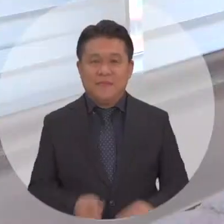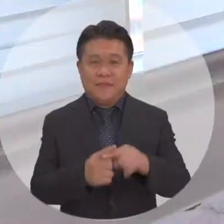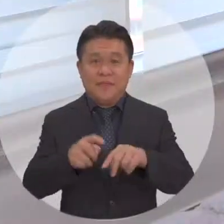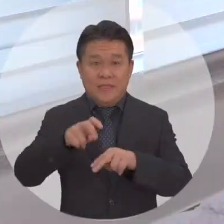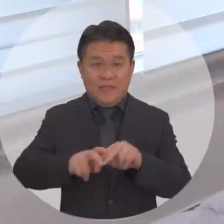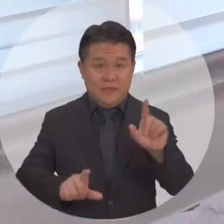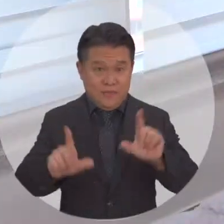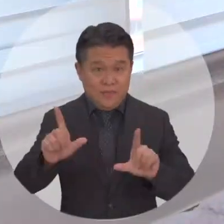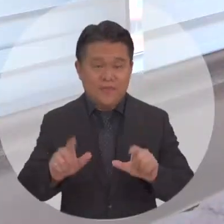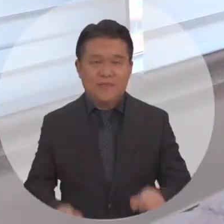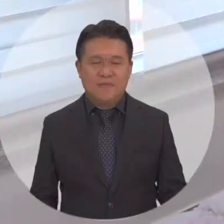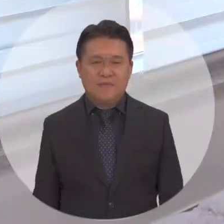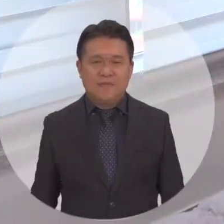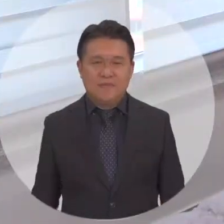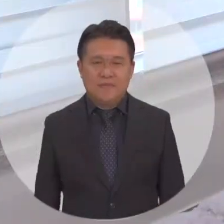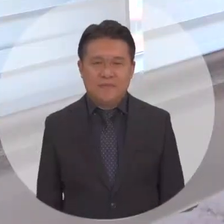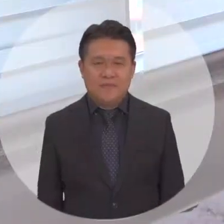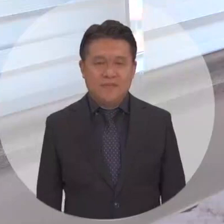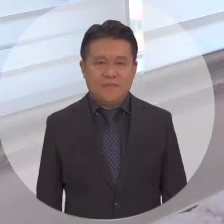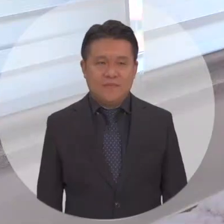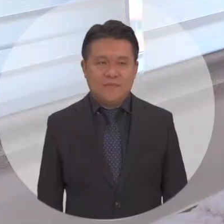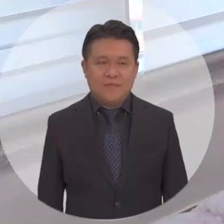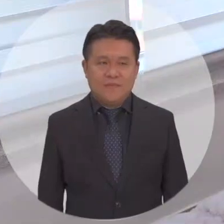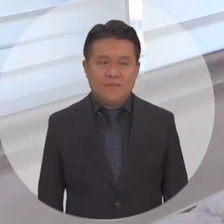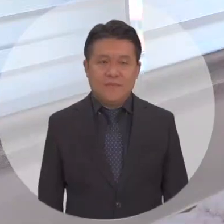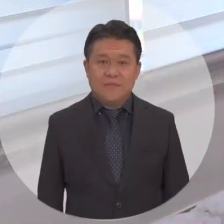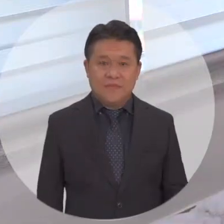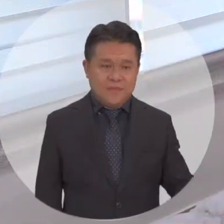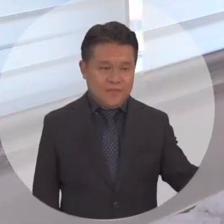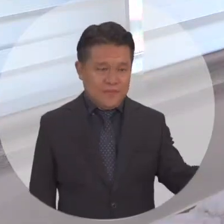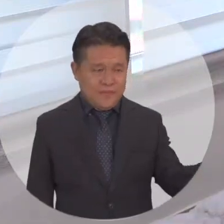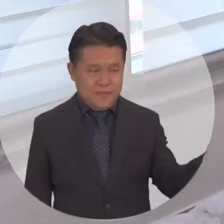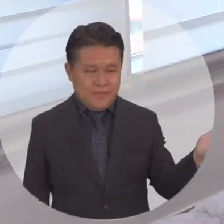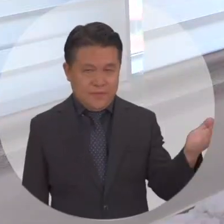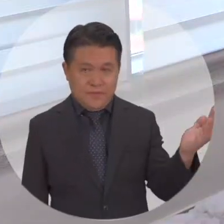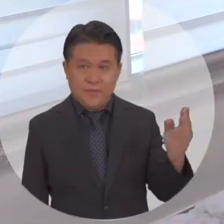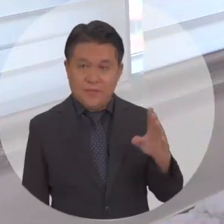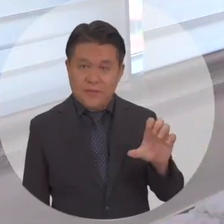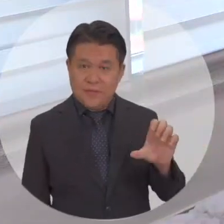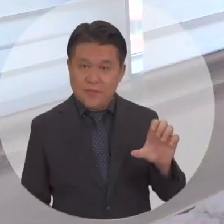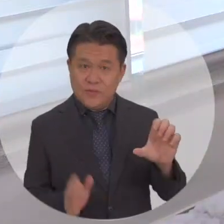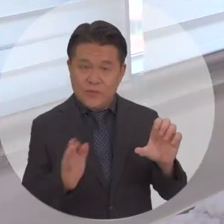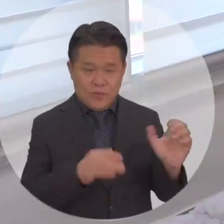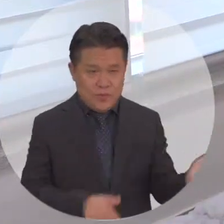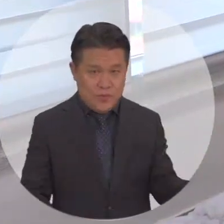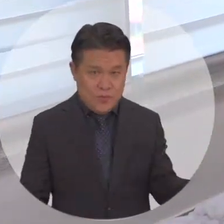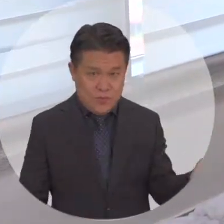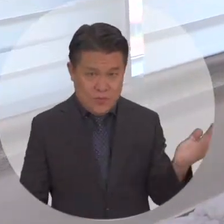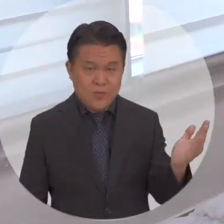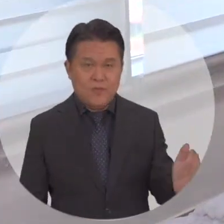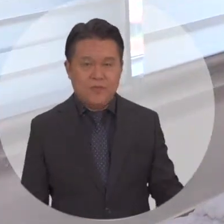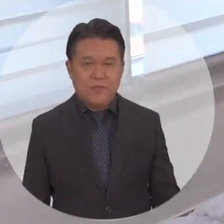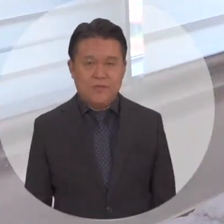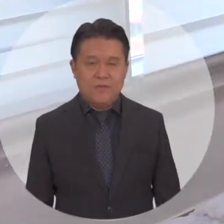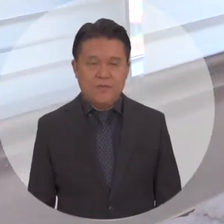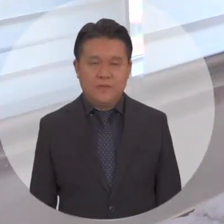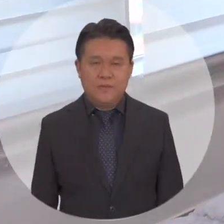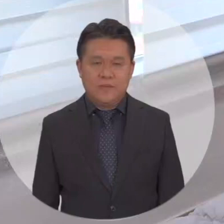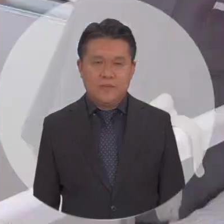반 앉은 자세입니다. 대상자의 침대 머리를 45도 정도로 올려줍니다.